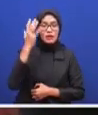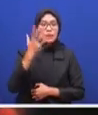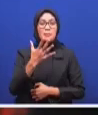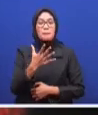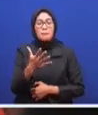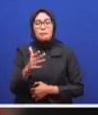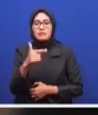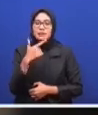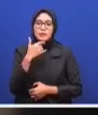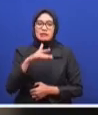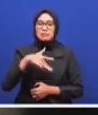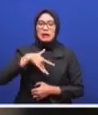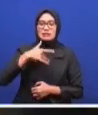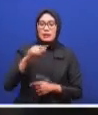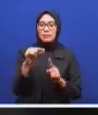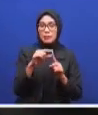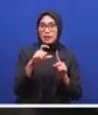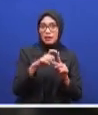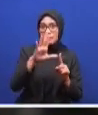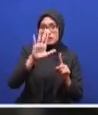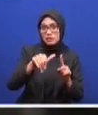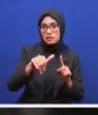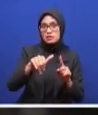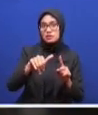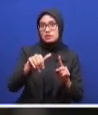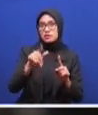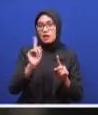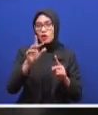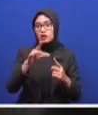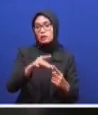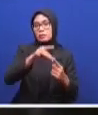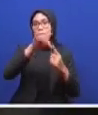diri terpilih sebagai presiden dan wakil presiden